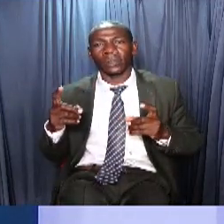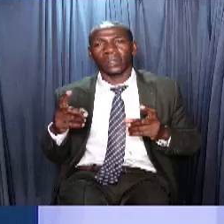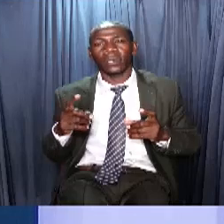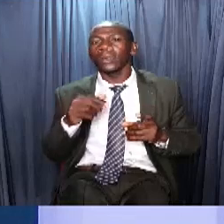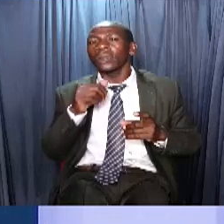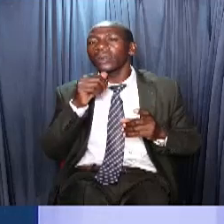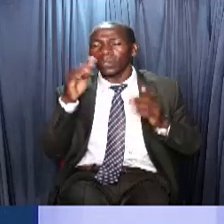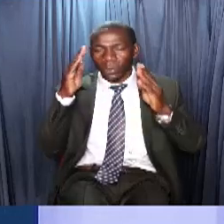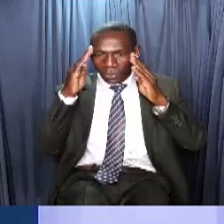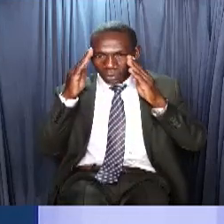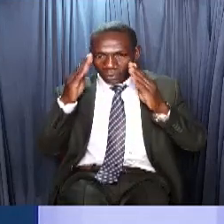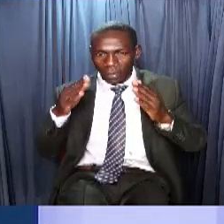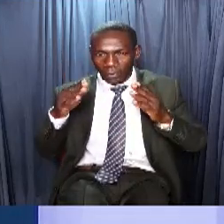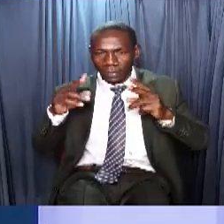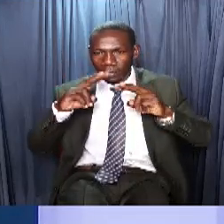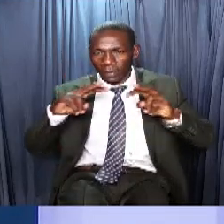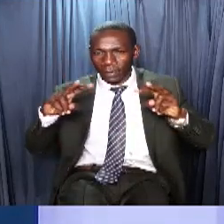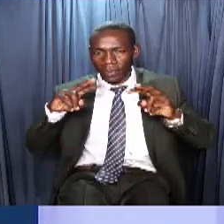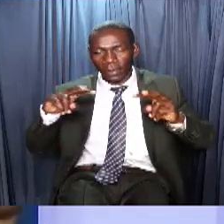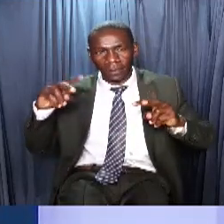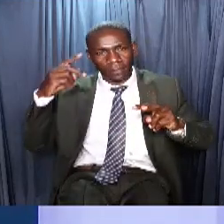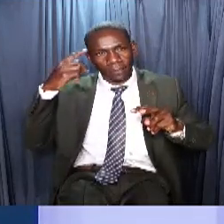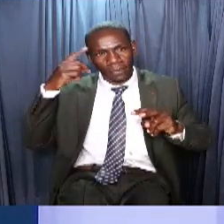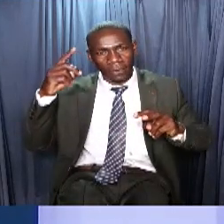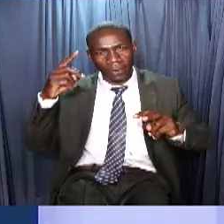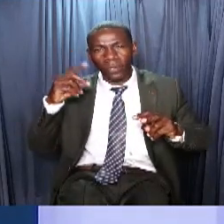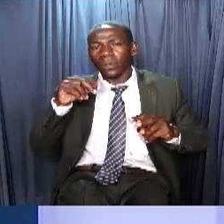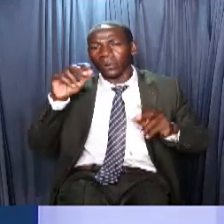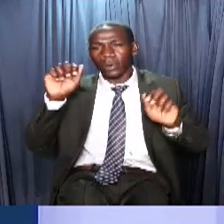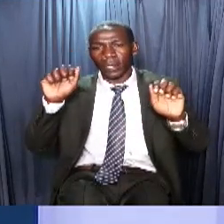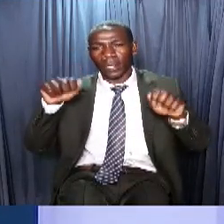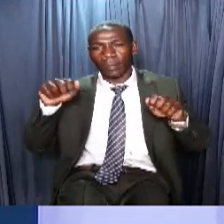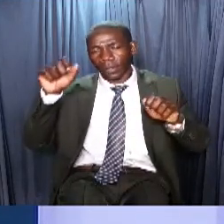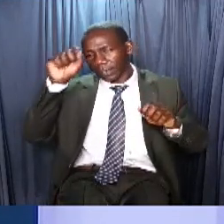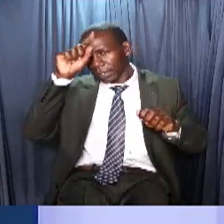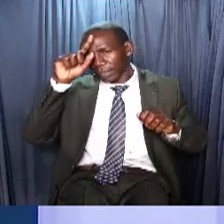uzingatii kutafuta. You don't sit down to seek out. Maana hujajaliwa ufahamu. Because you've not been enabled the understanding yet.